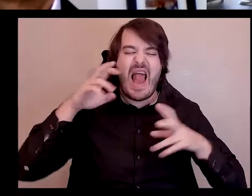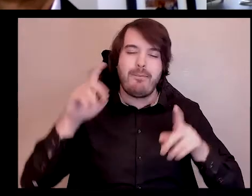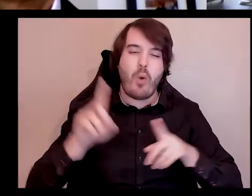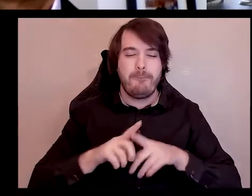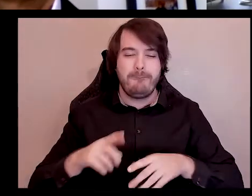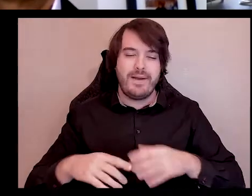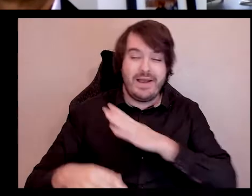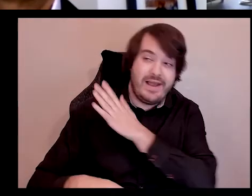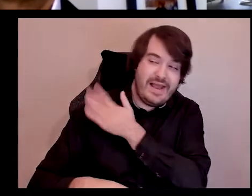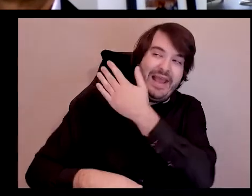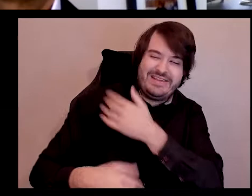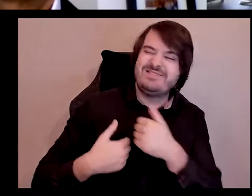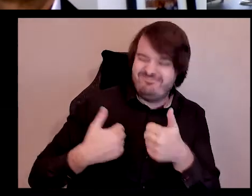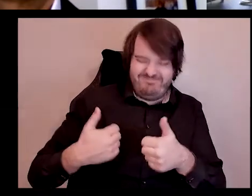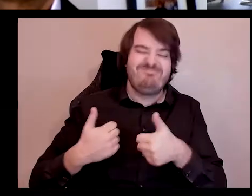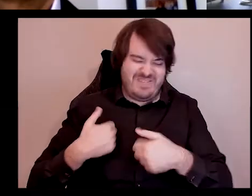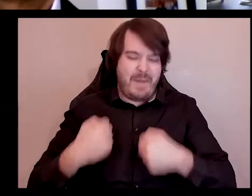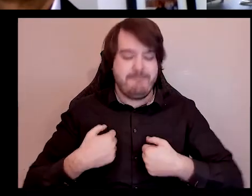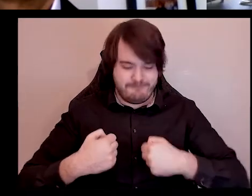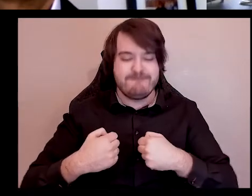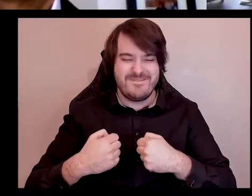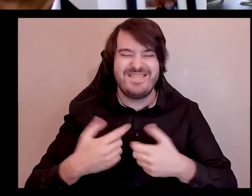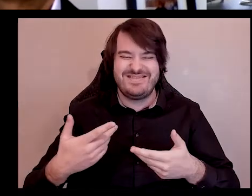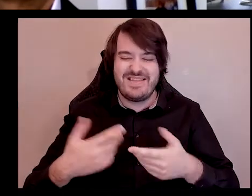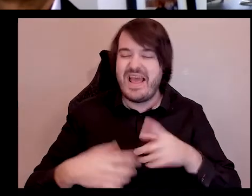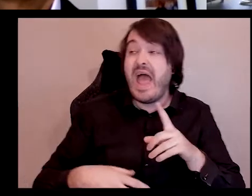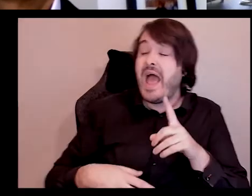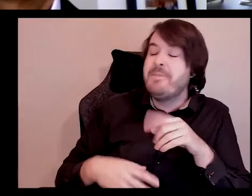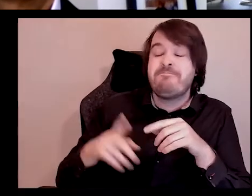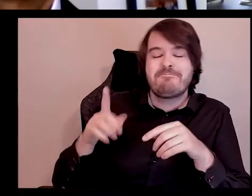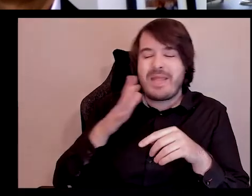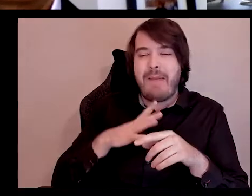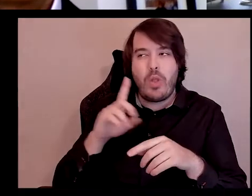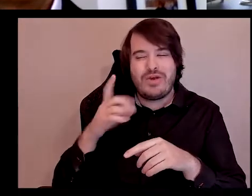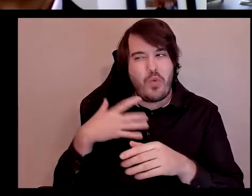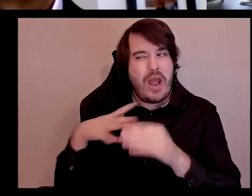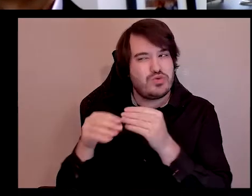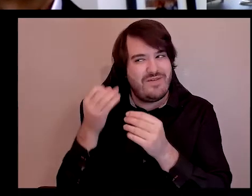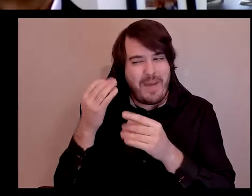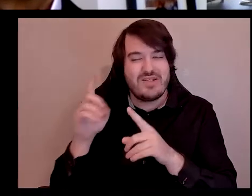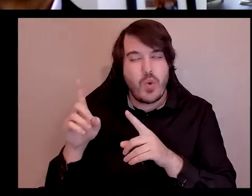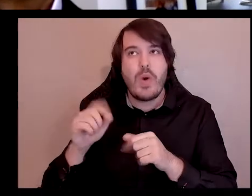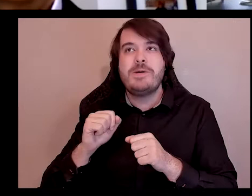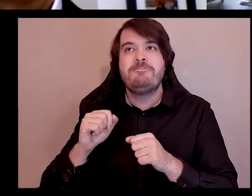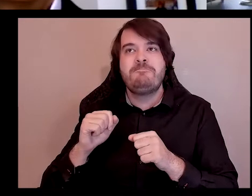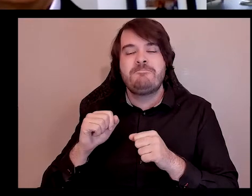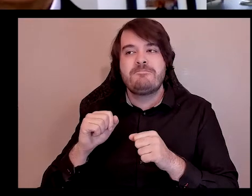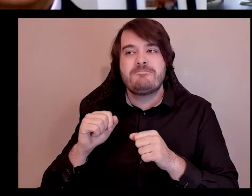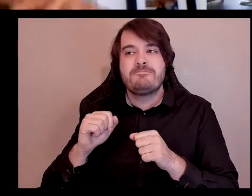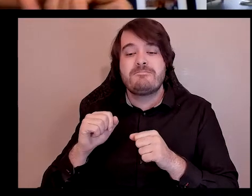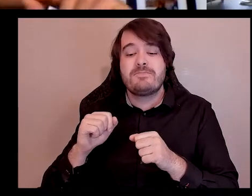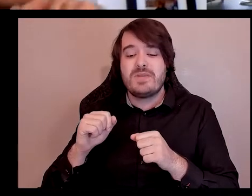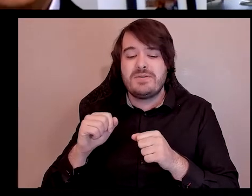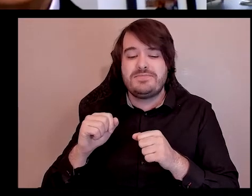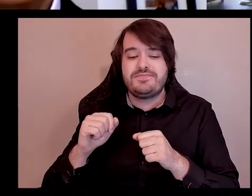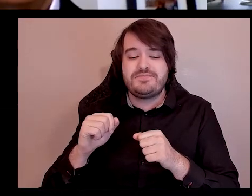du bien également à l'âme de se le dire de temps en temps. C'est comme se donner une petite tape dans le dos à ce niveau-là. Le si sens vous permettez, du... Madame